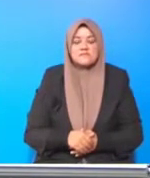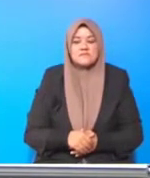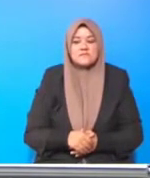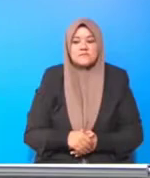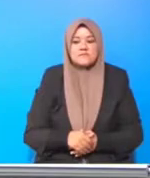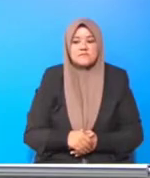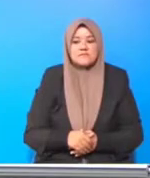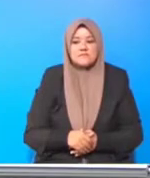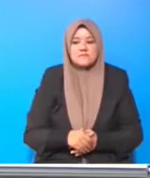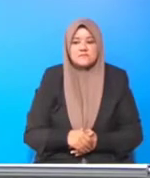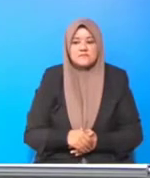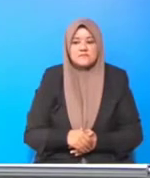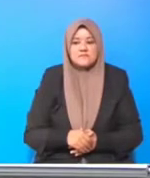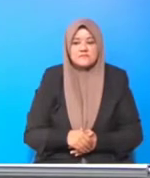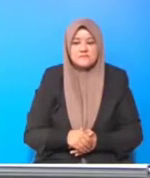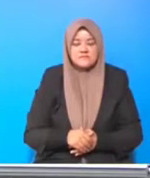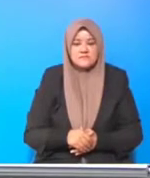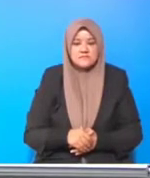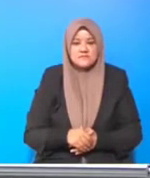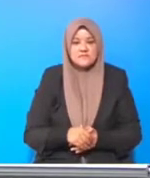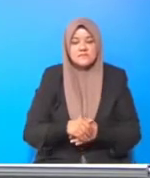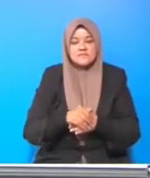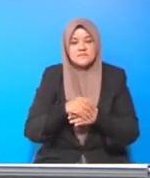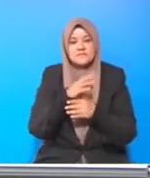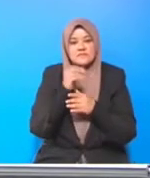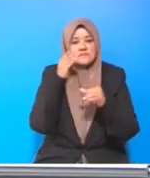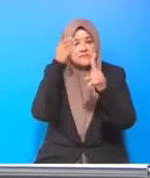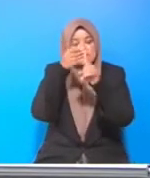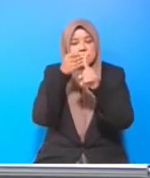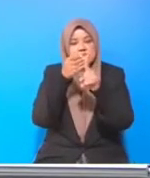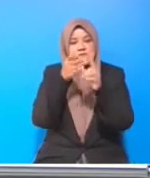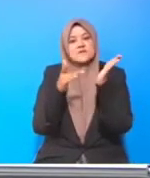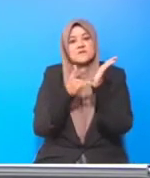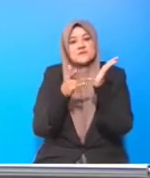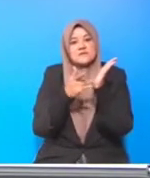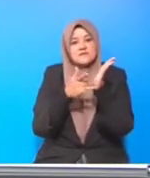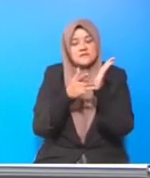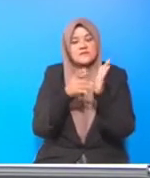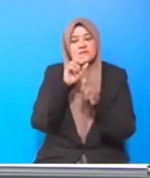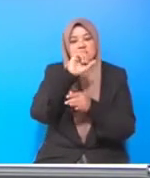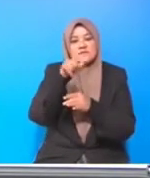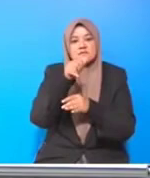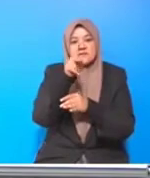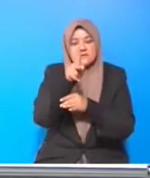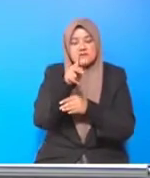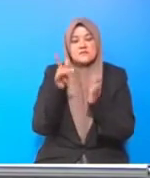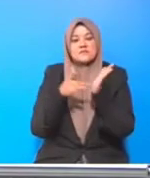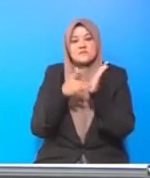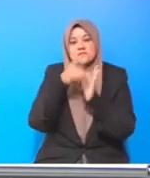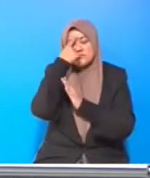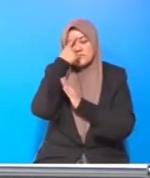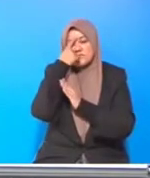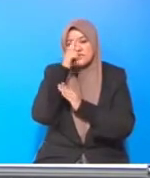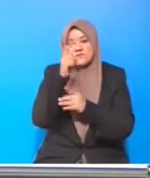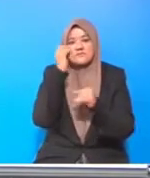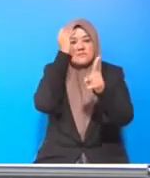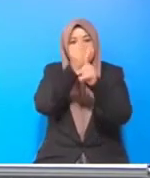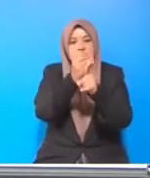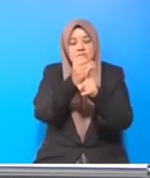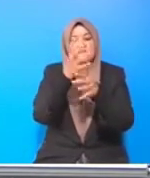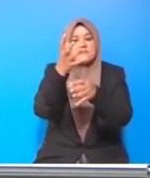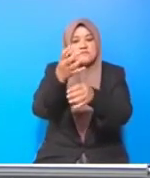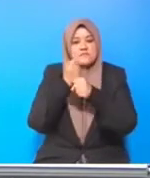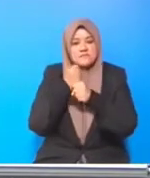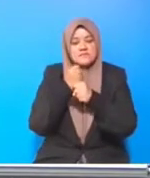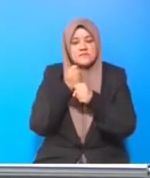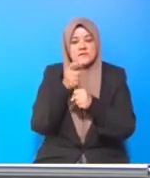Hai optical kalau cute antara aspek teknikal yang diambil qirodatan kuase teknik ke bagi tujuan